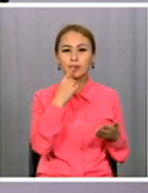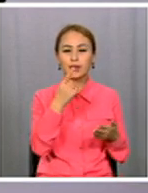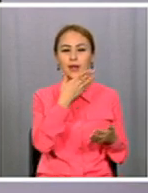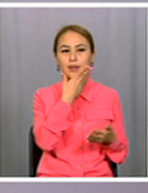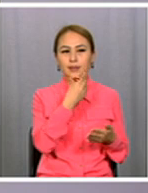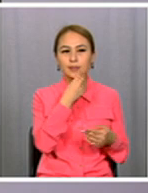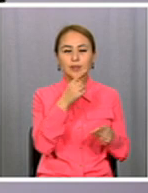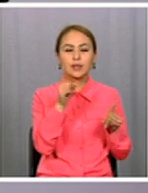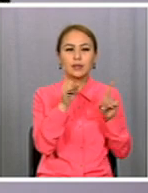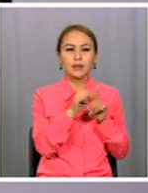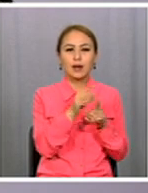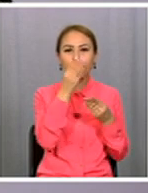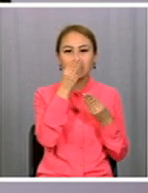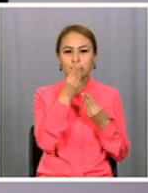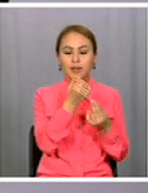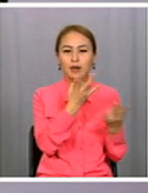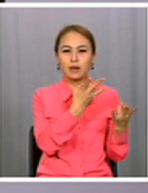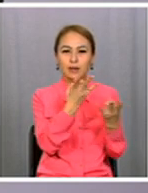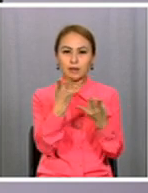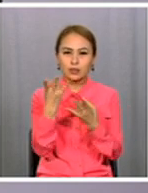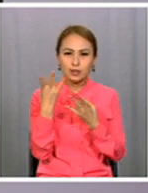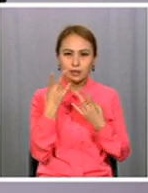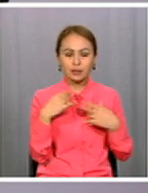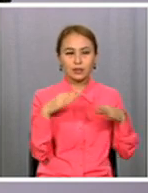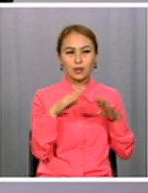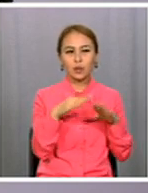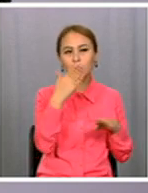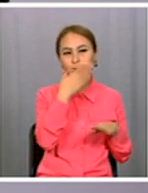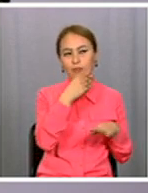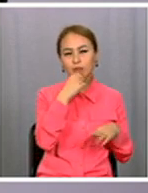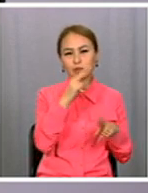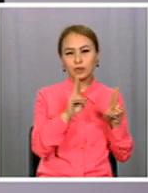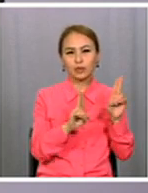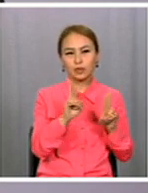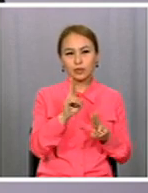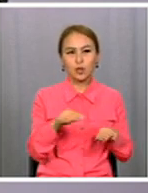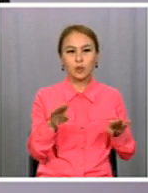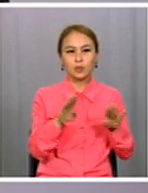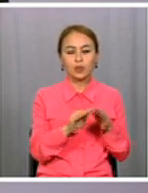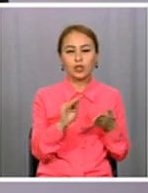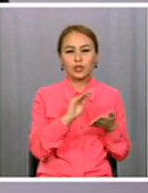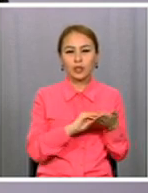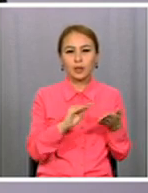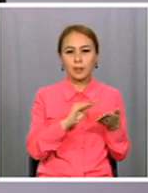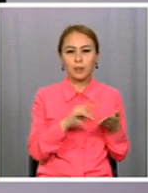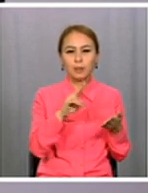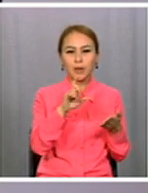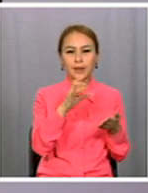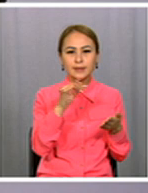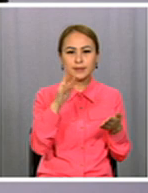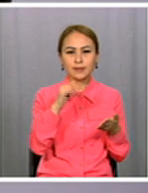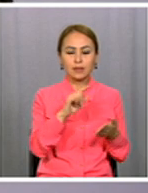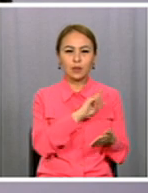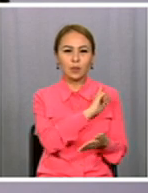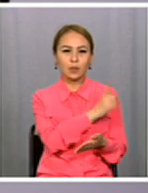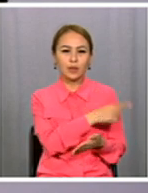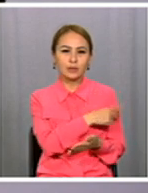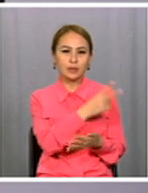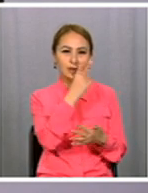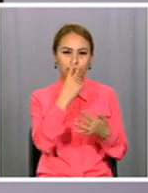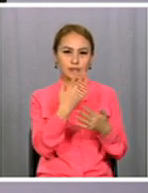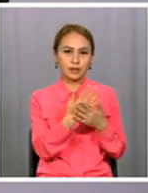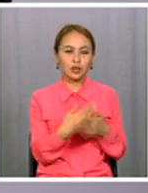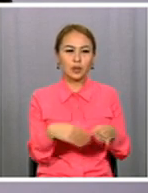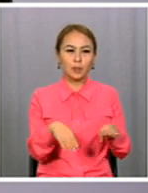де, әсерлігіне де қажет тәсілдер көркемдегіш құралдар. Бұл шығарманың поэтикалық қуатын айқындайды.